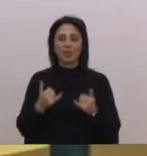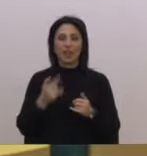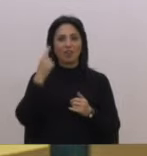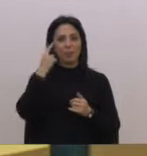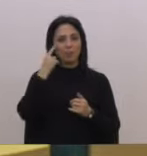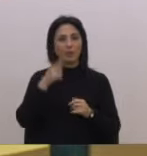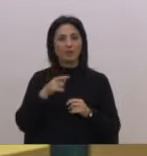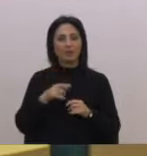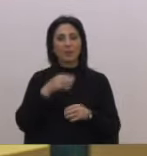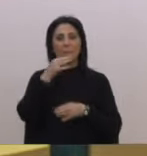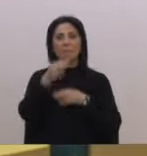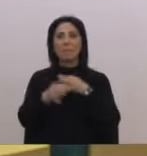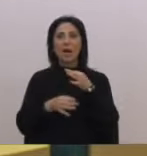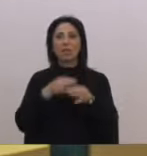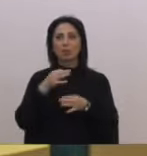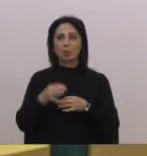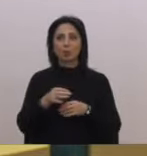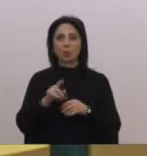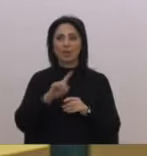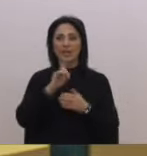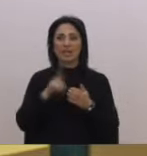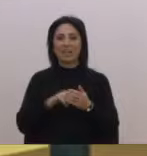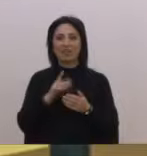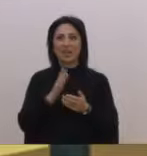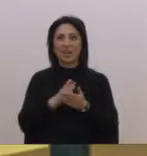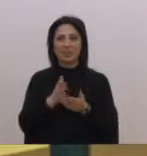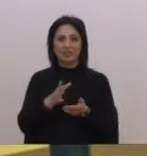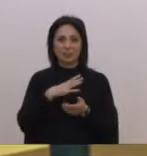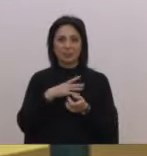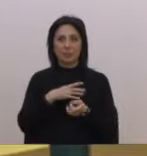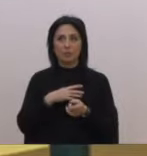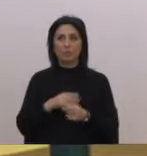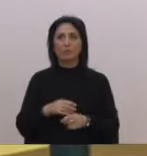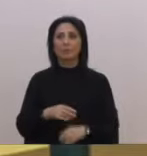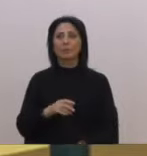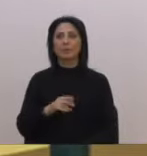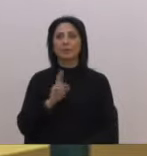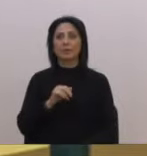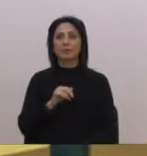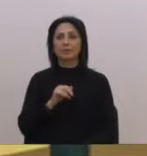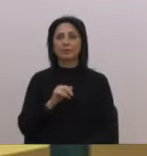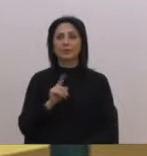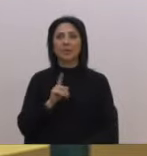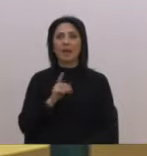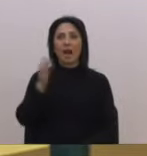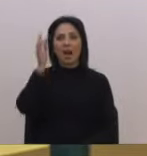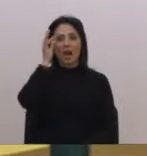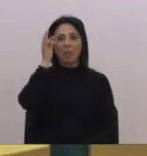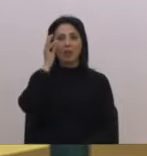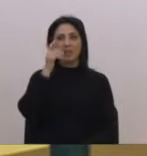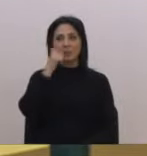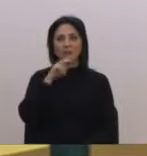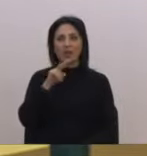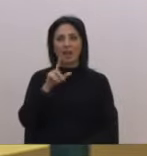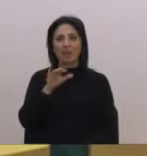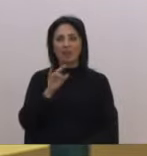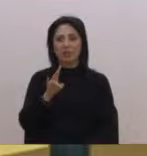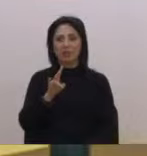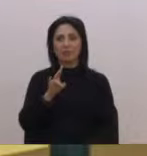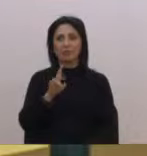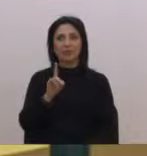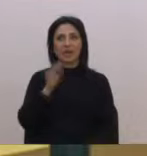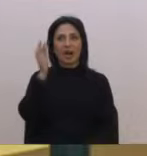რომ გავცე პასუხი იმ კითხვებს, რაც აქ დაისვა და რა გამახსენდათ, იცი ბატონო ლევანი?